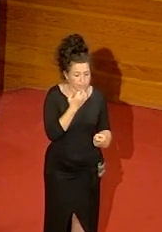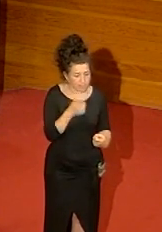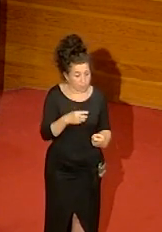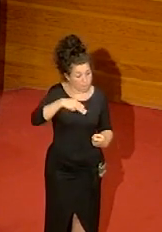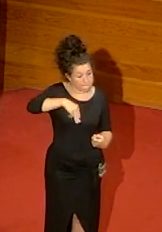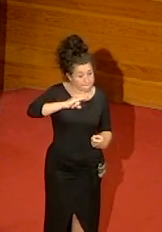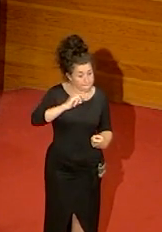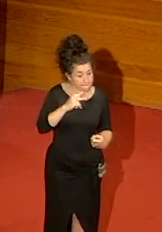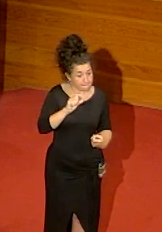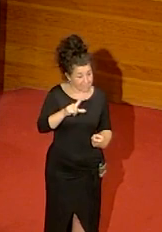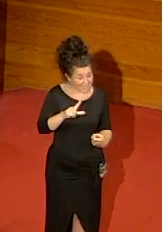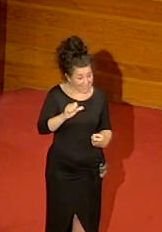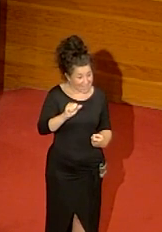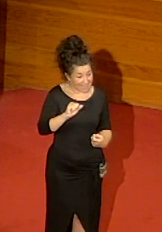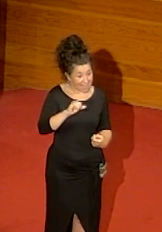dago.